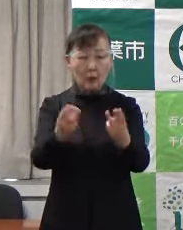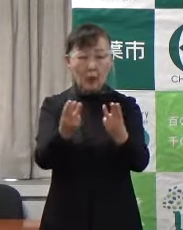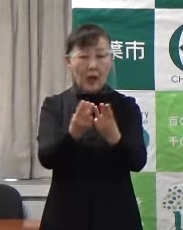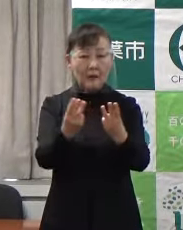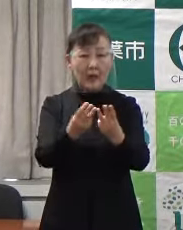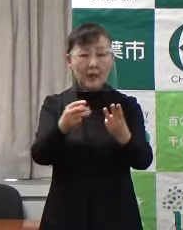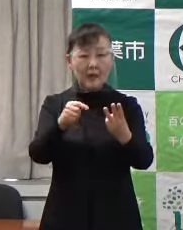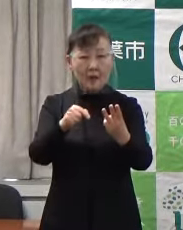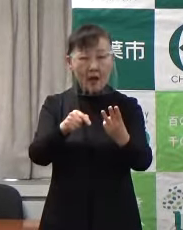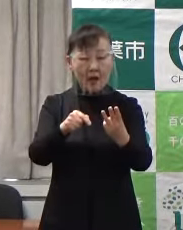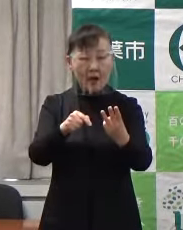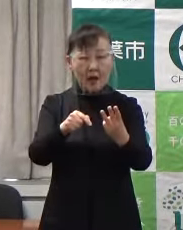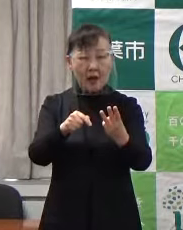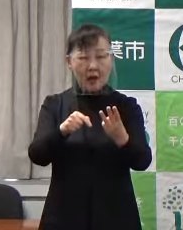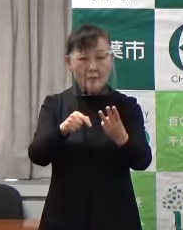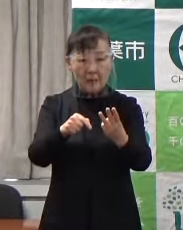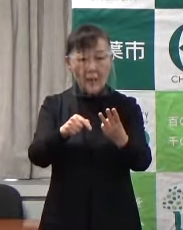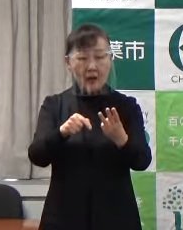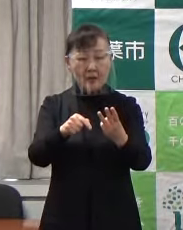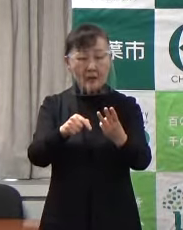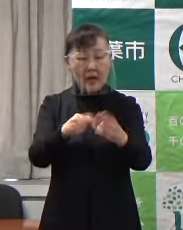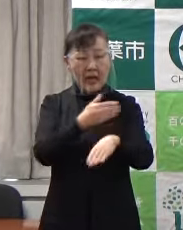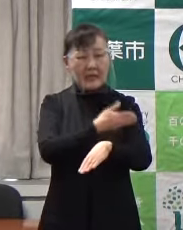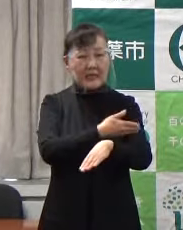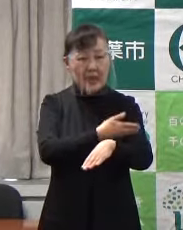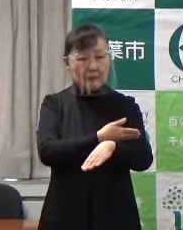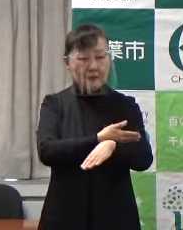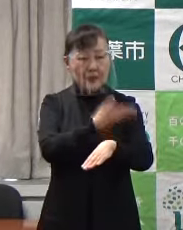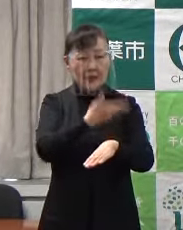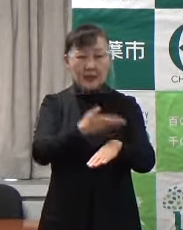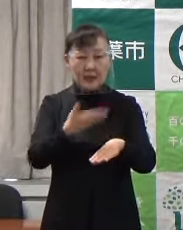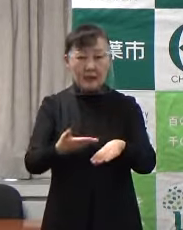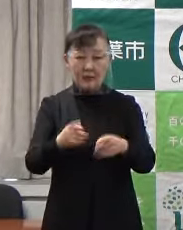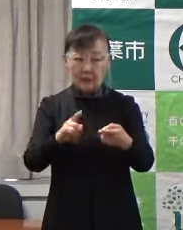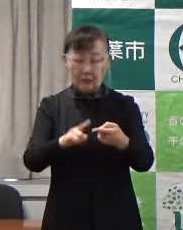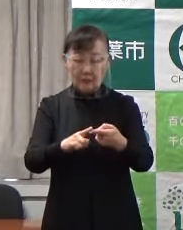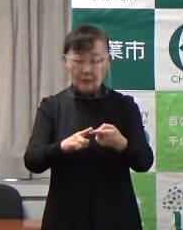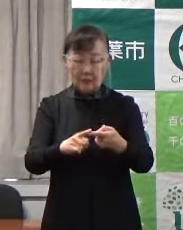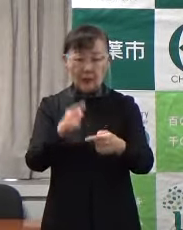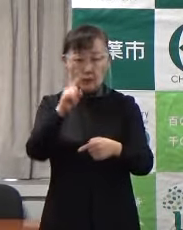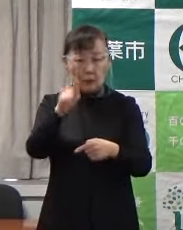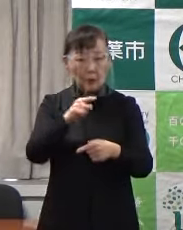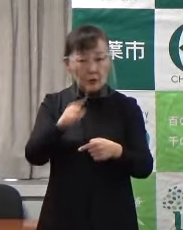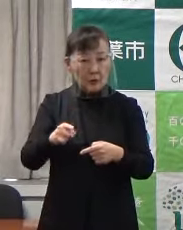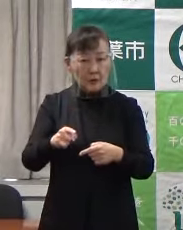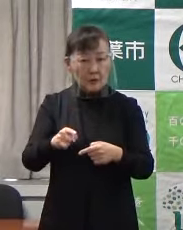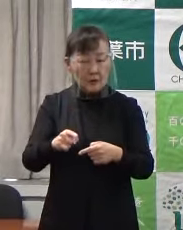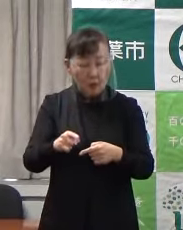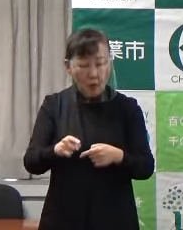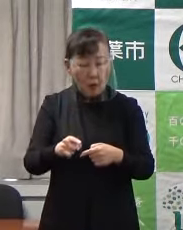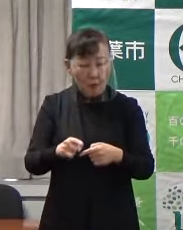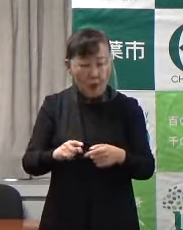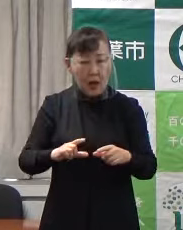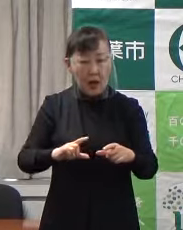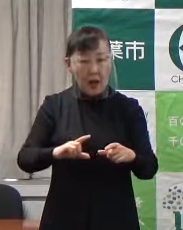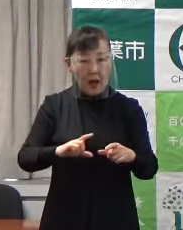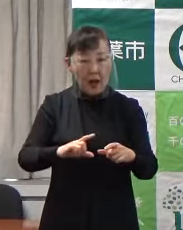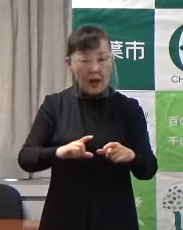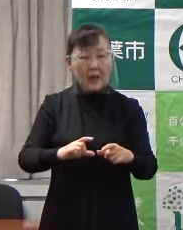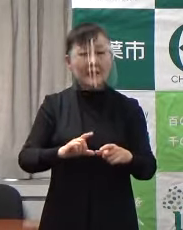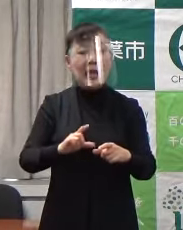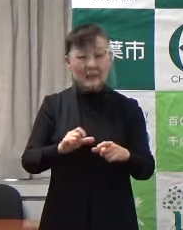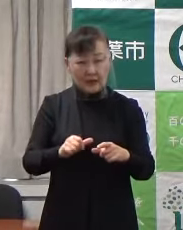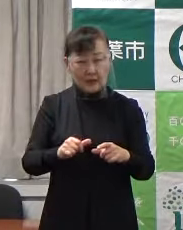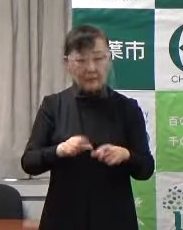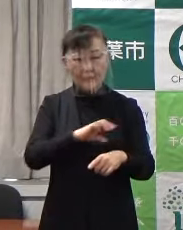は例えば遺伝的要因ですとか、その人自身 の代謝の関係ですとか、そういったものが関わってきます